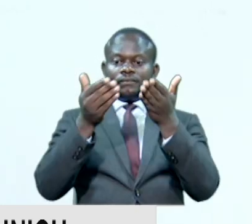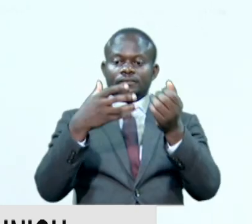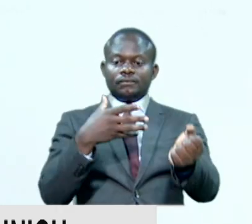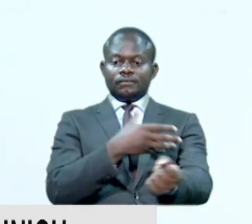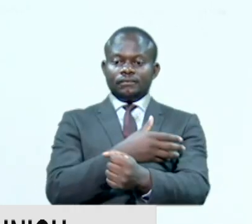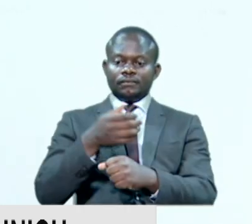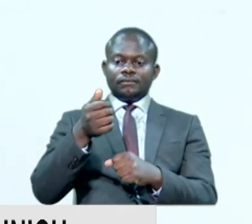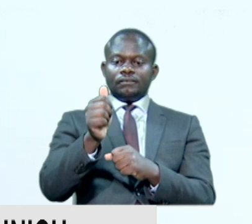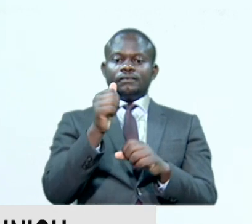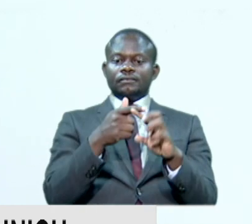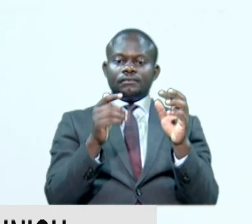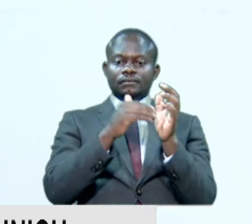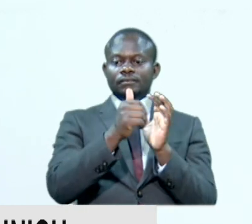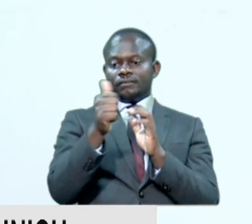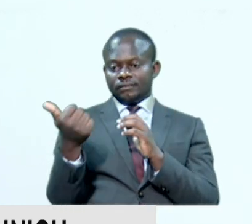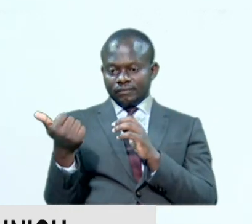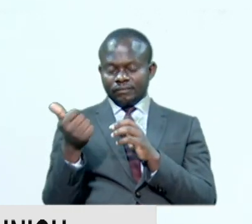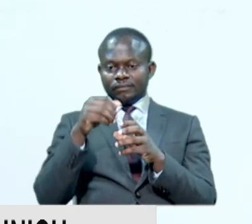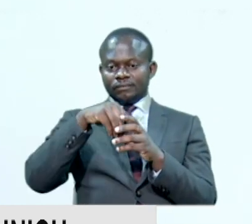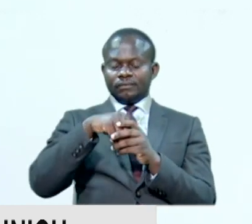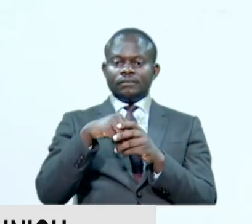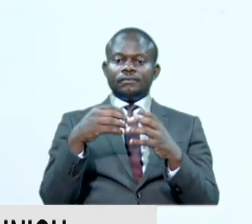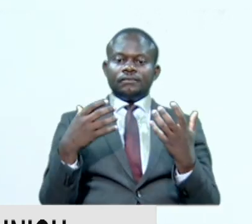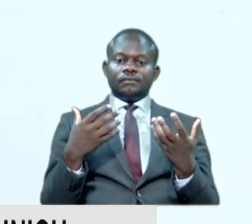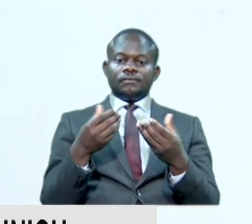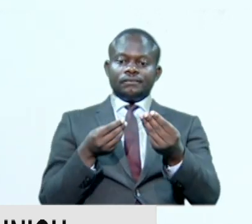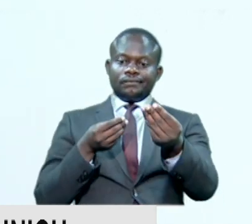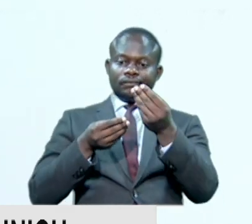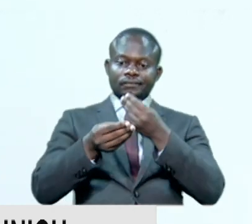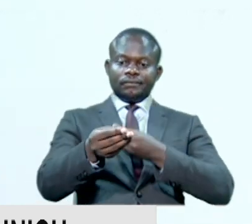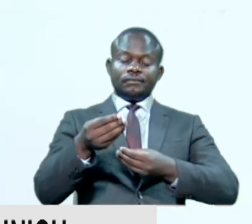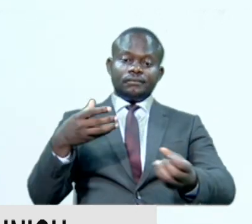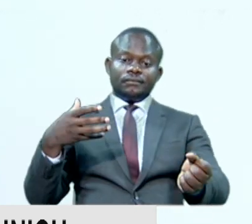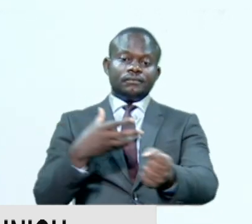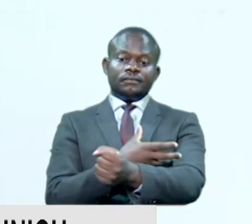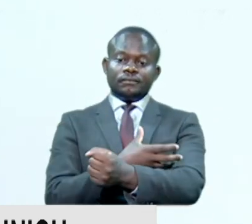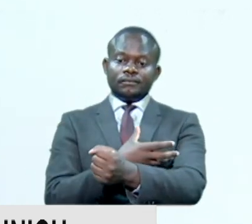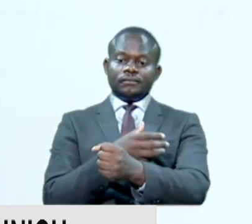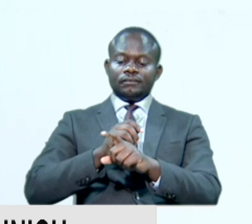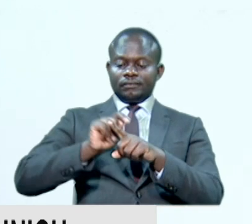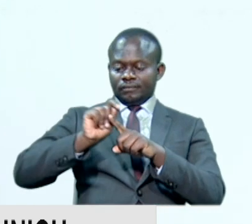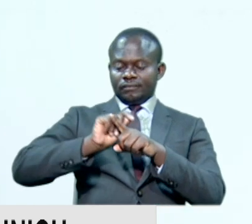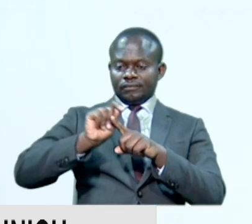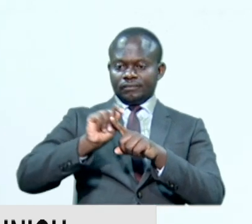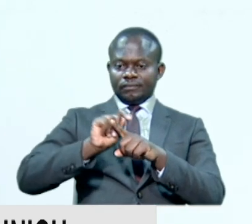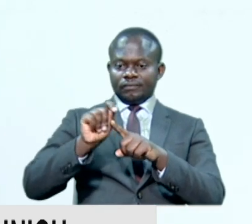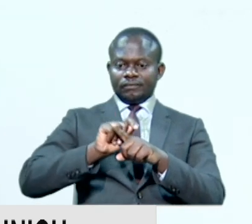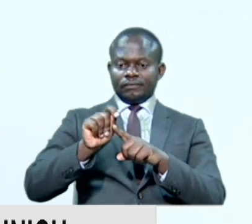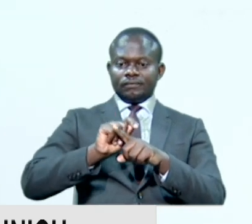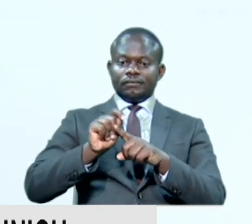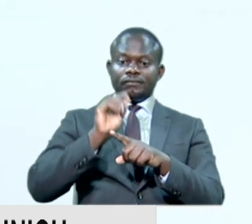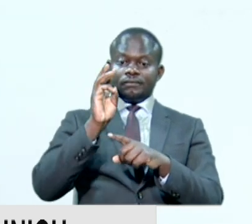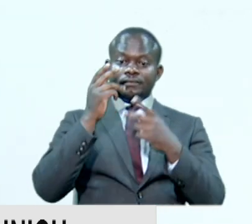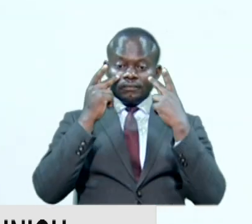bwabo ikindi kirimo harimo ihererekanya bushobozi bw'abatoza abatoza aho tuzajya